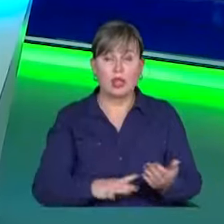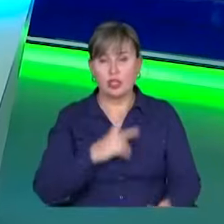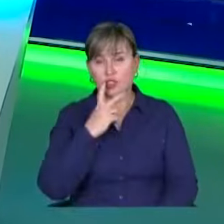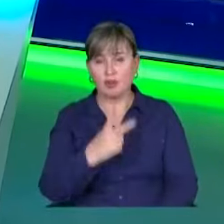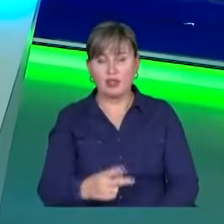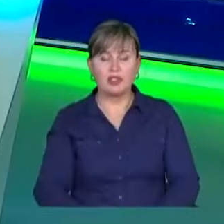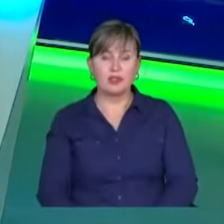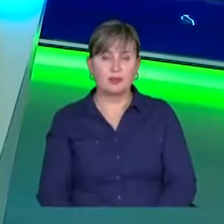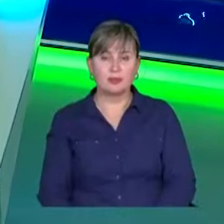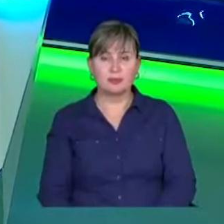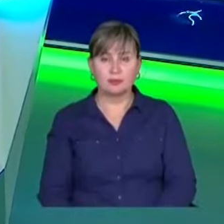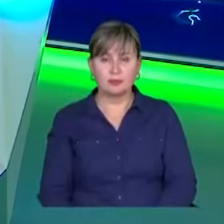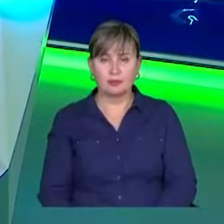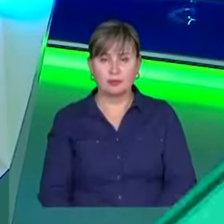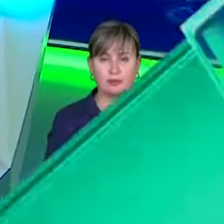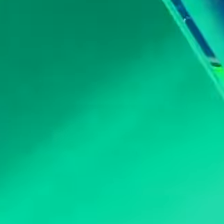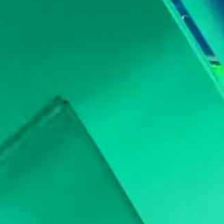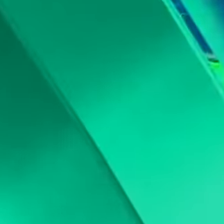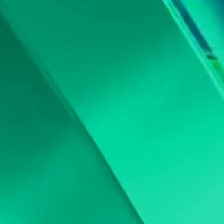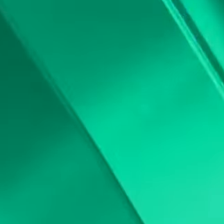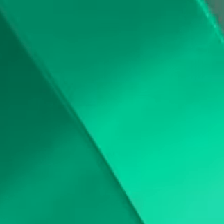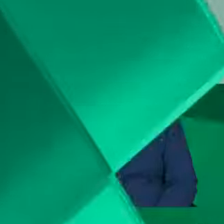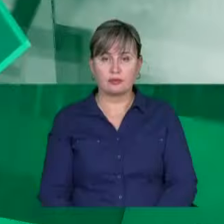ждет во второй части выпуска.